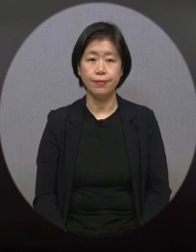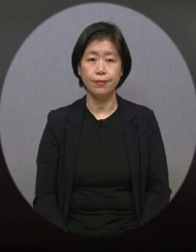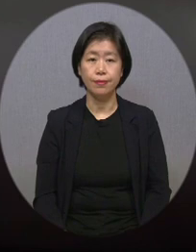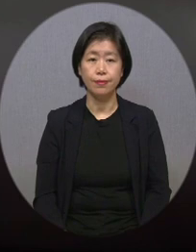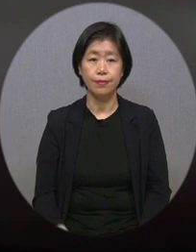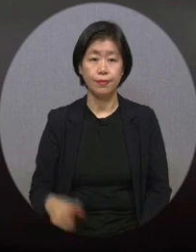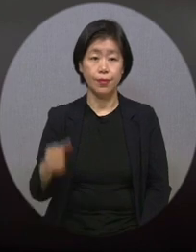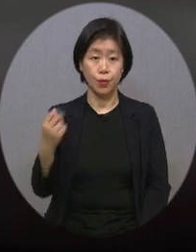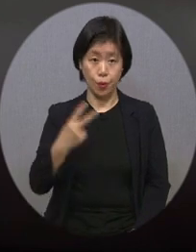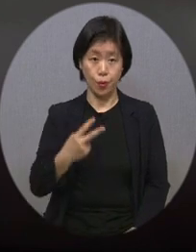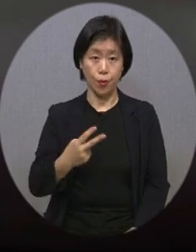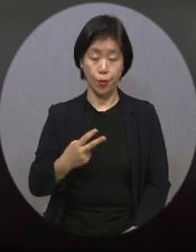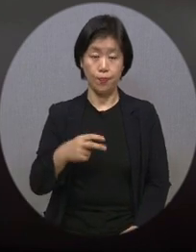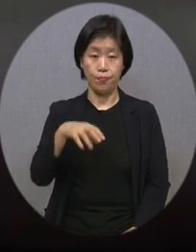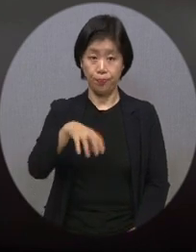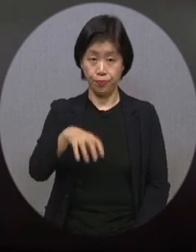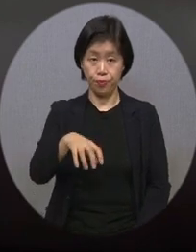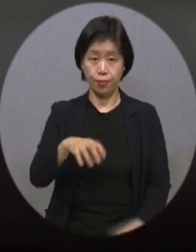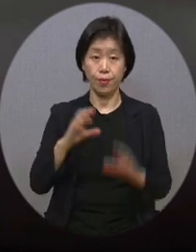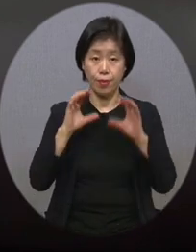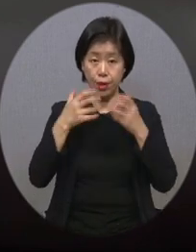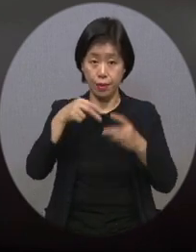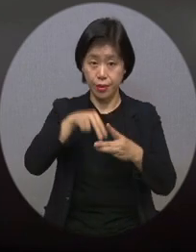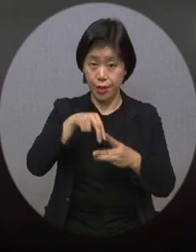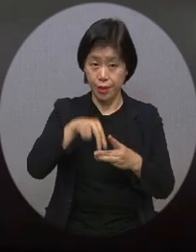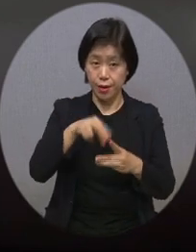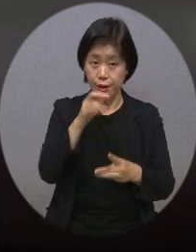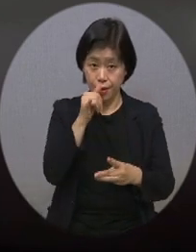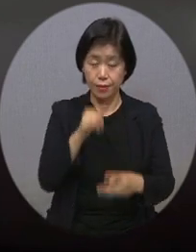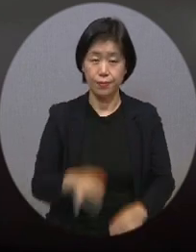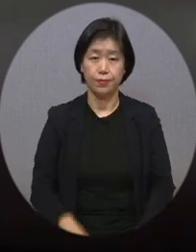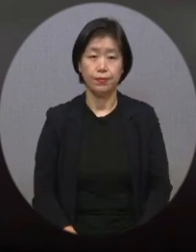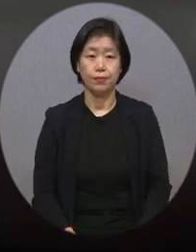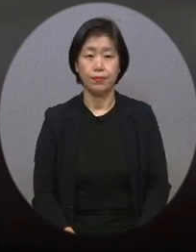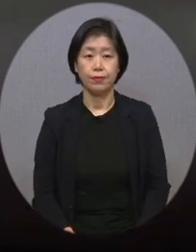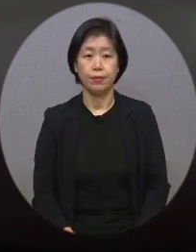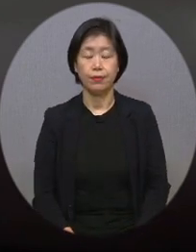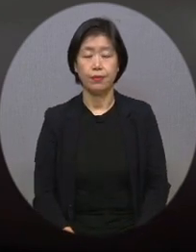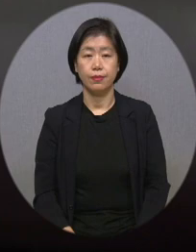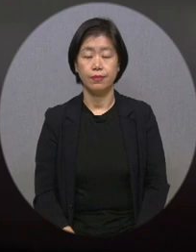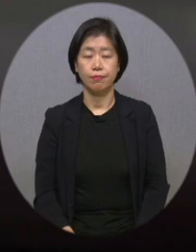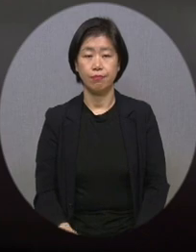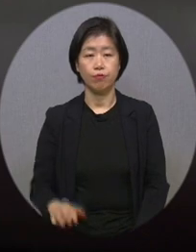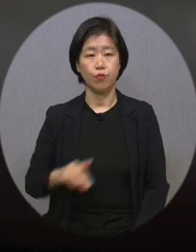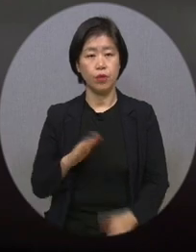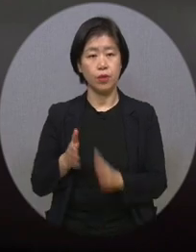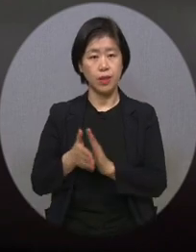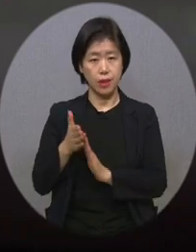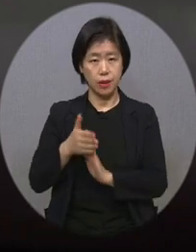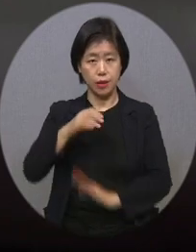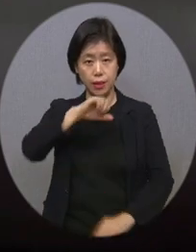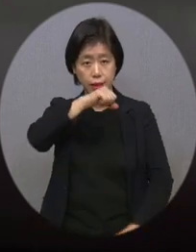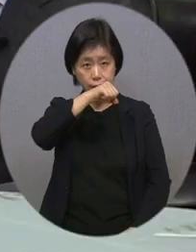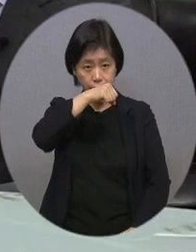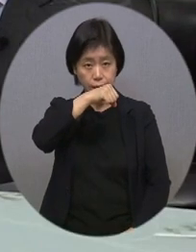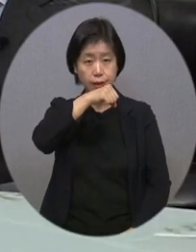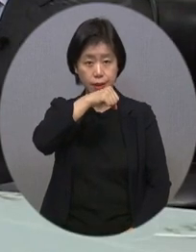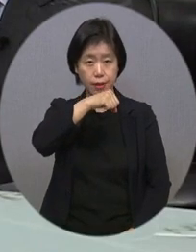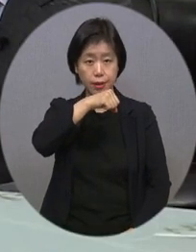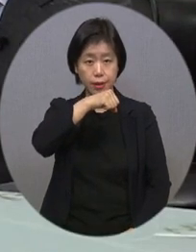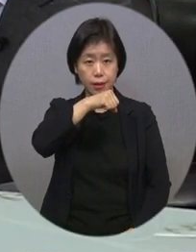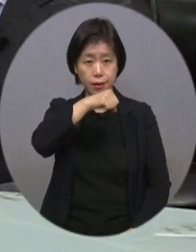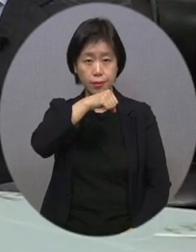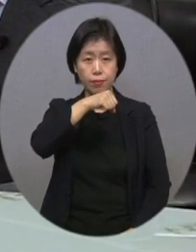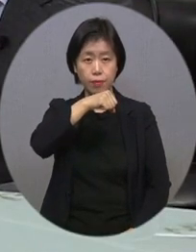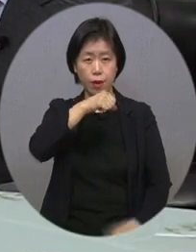우리 지역 아동센터 있잖아요. 여기는 우리 군산에 있는 지역아동센터는 저희들이 예산을